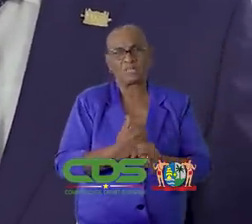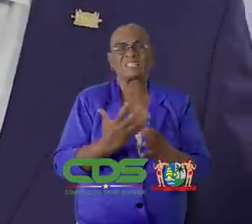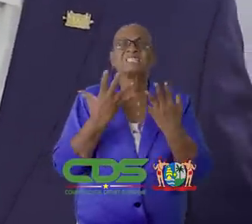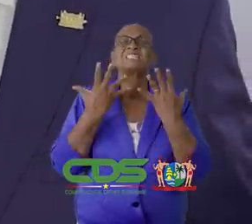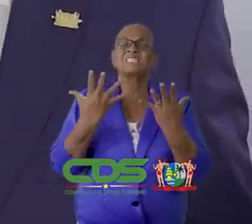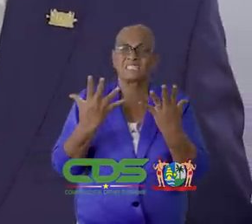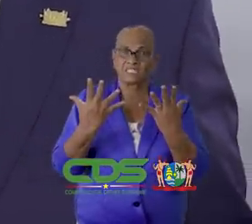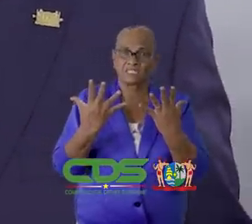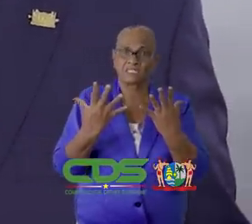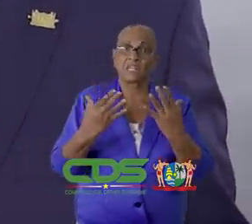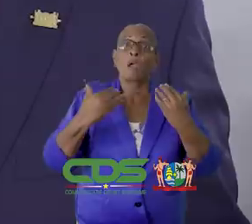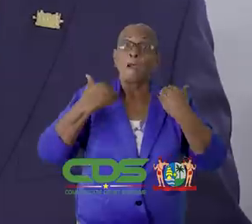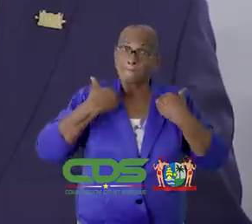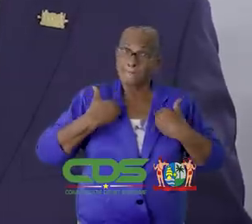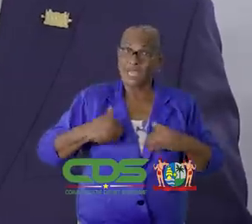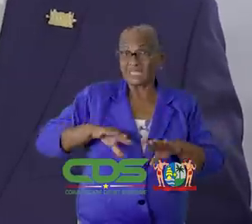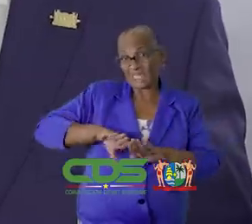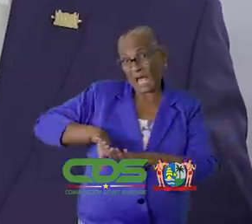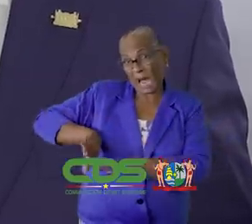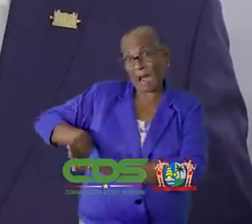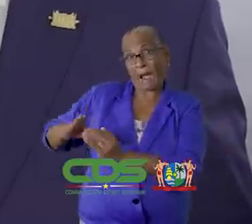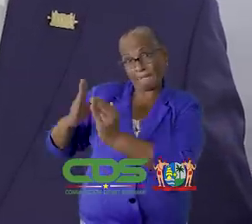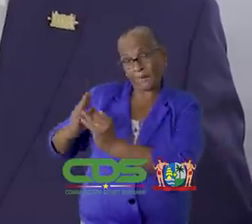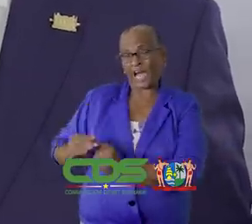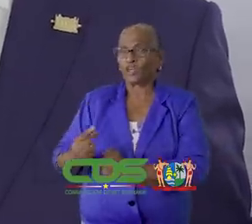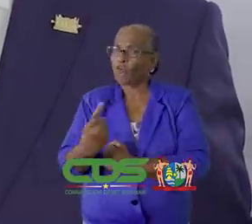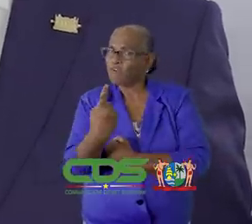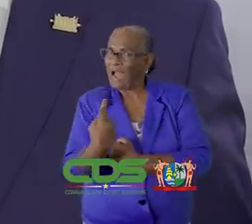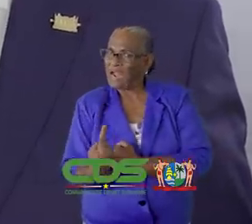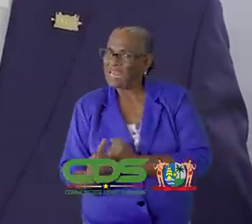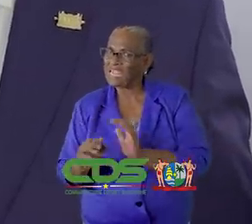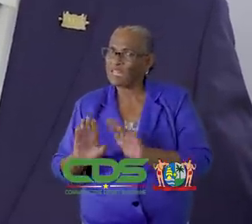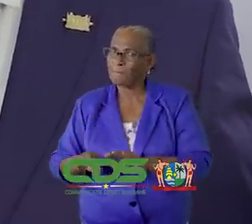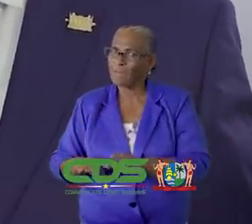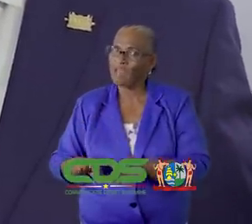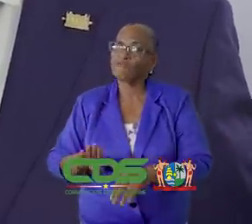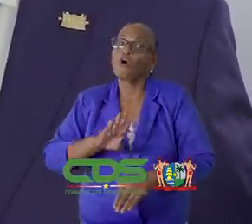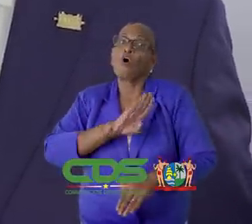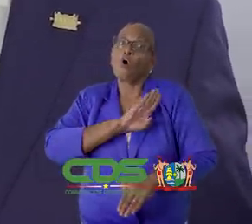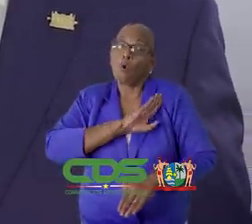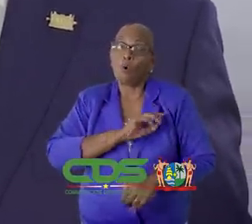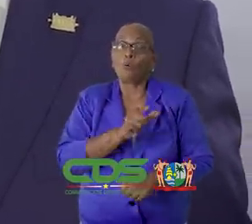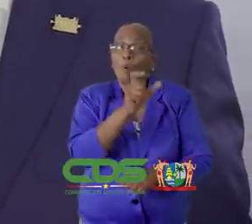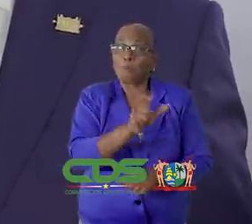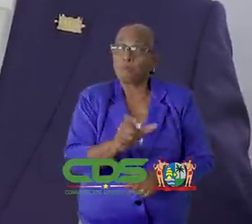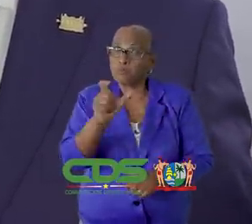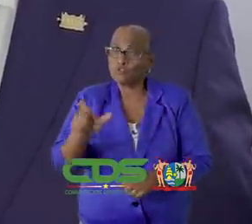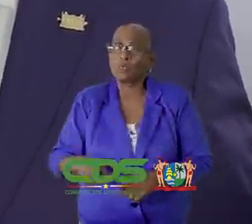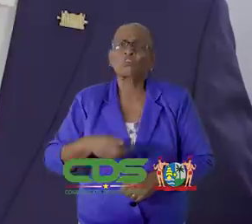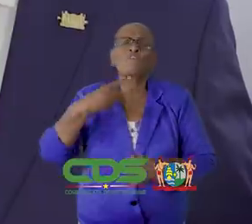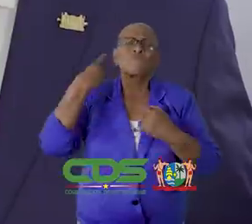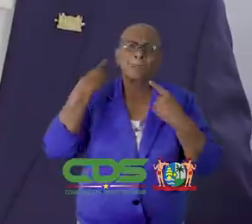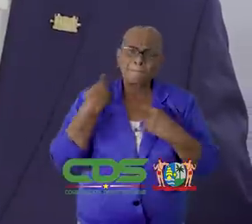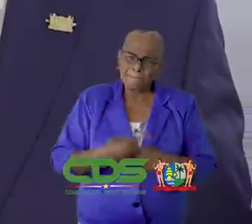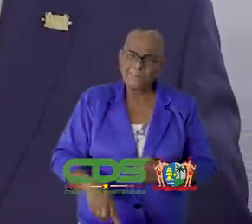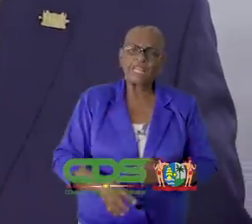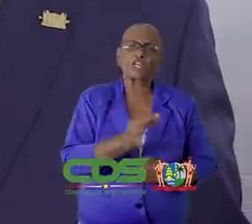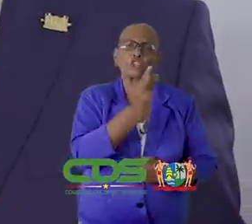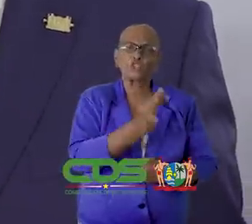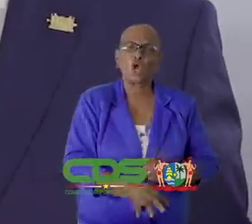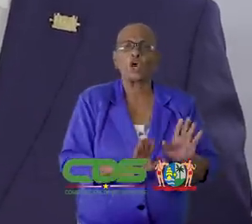Maatregel 10. Personen in quarantaine of isolatie, maar ook personen die verplicht moeten